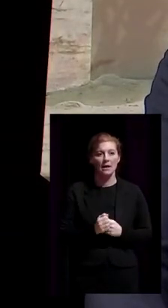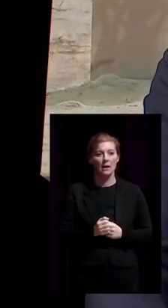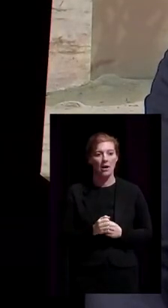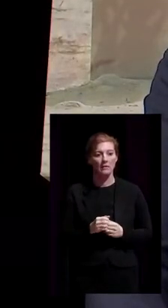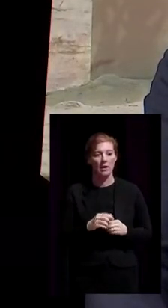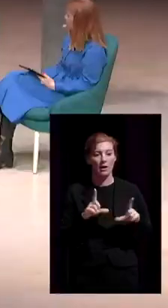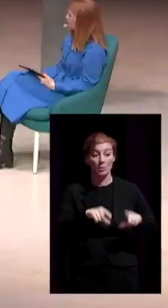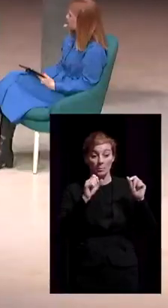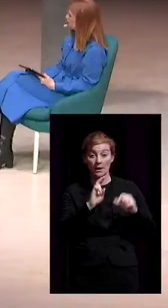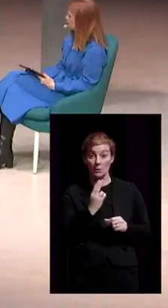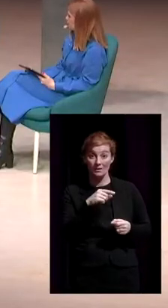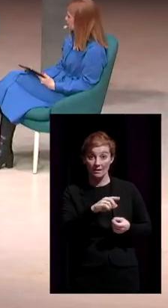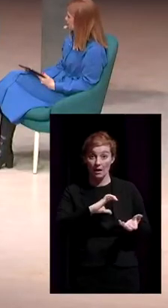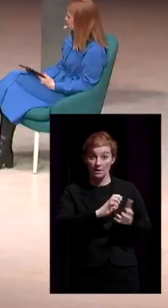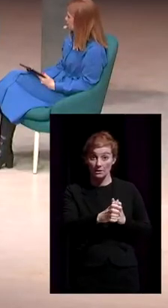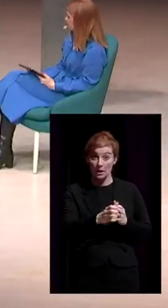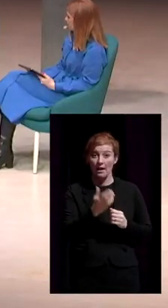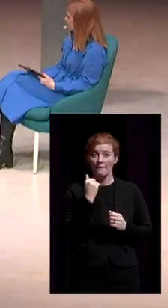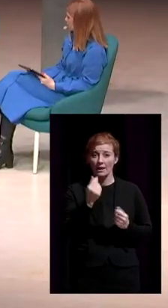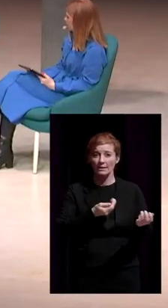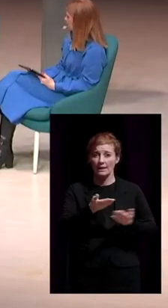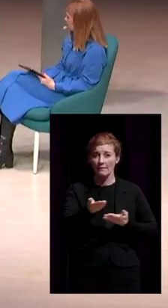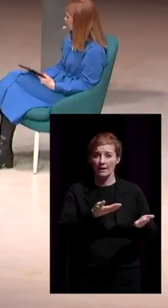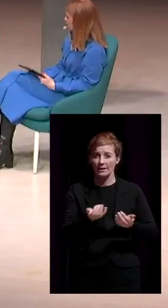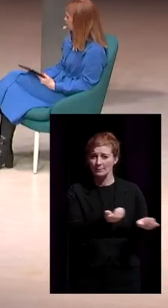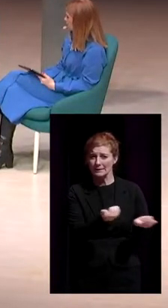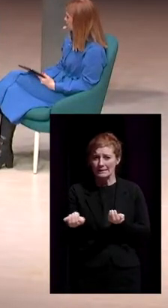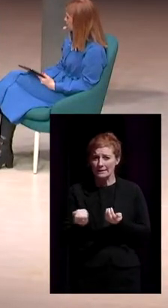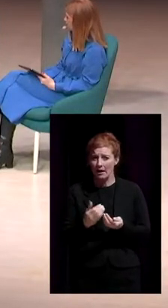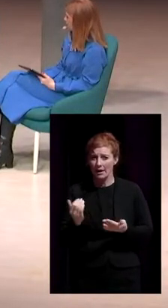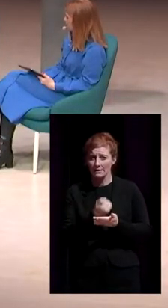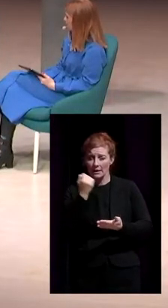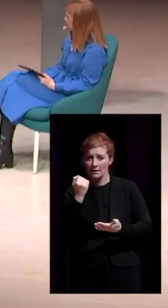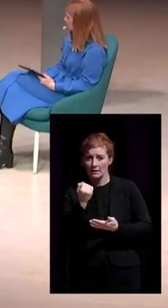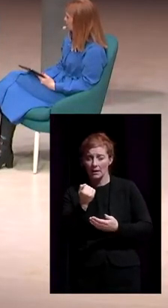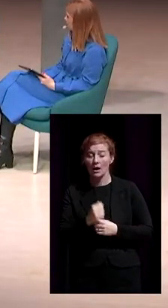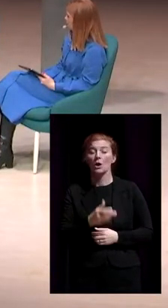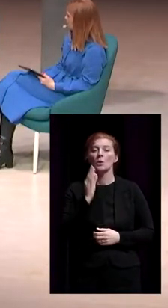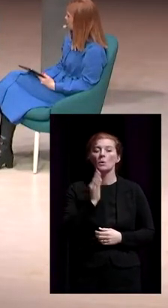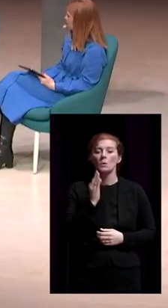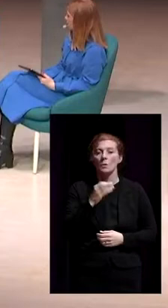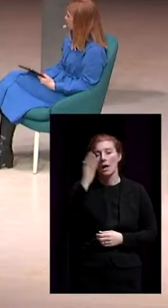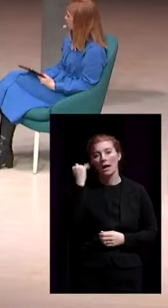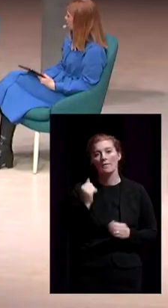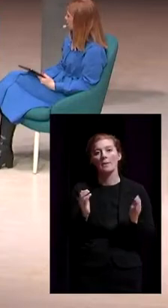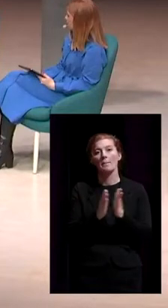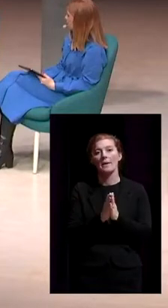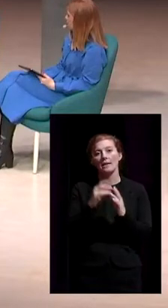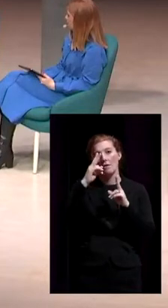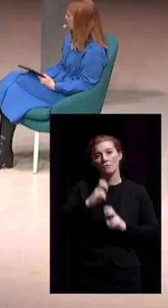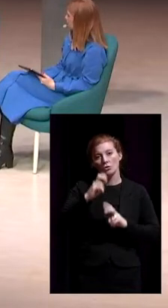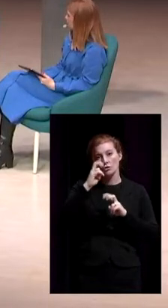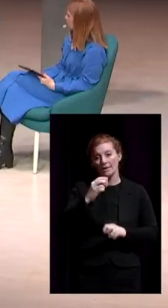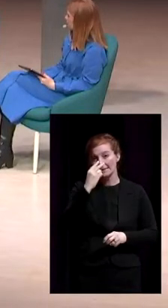denna krisen. Vilka samverkansluckor är avtäckt? Hur kan vi genom forskning nu se till att vi kan bygga